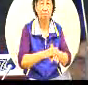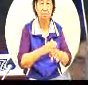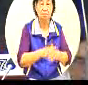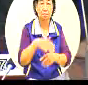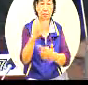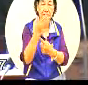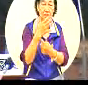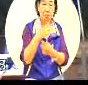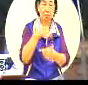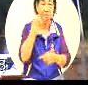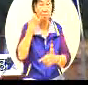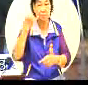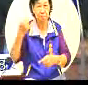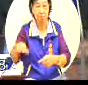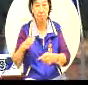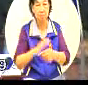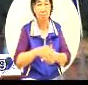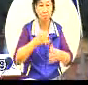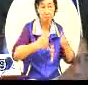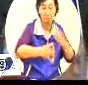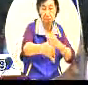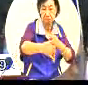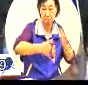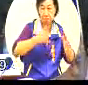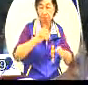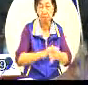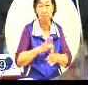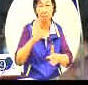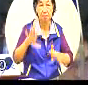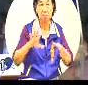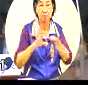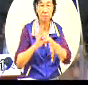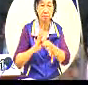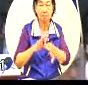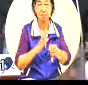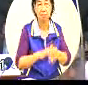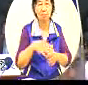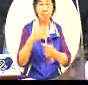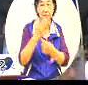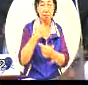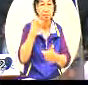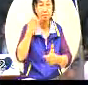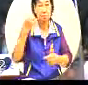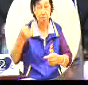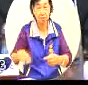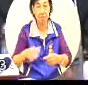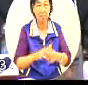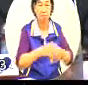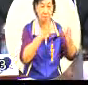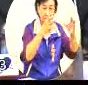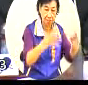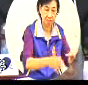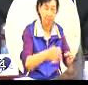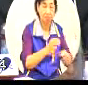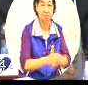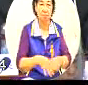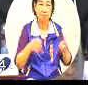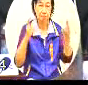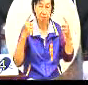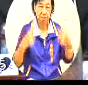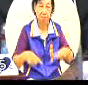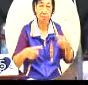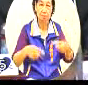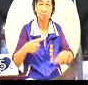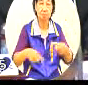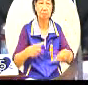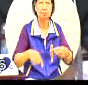这个旗津的这个关心。目前我们在旗津站还有在鼓山站这两个站呢，它都有已经设置